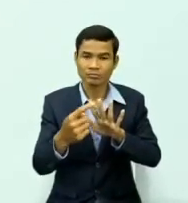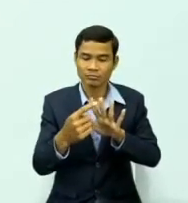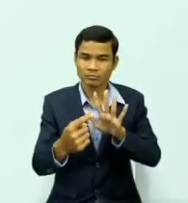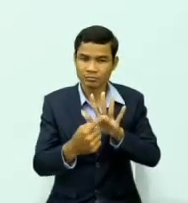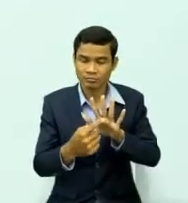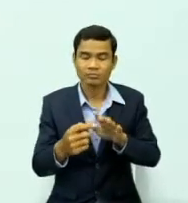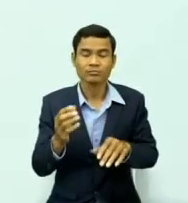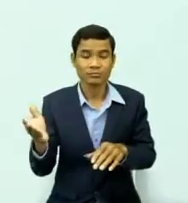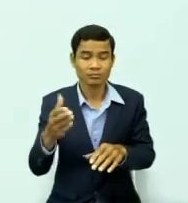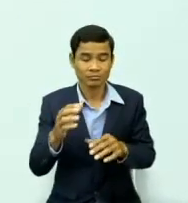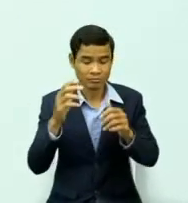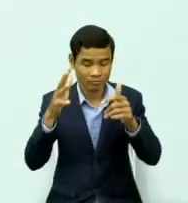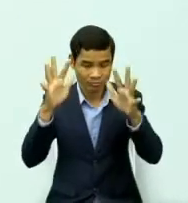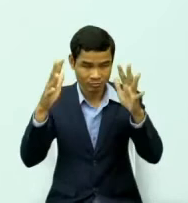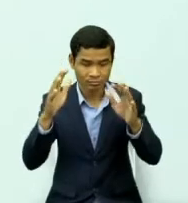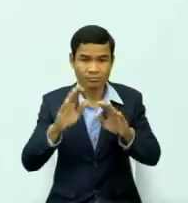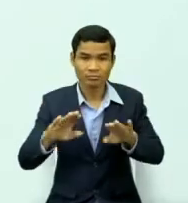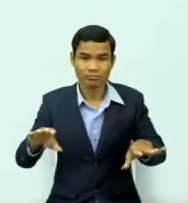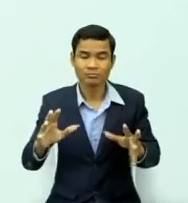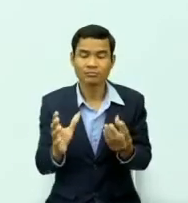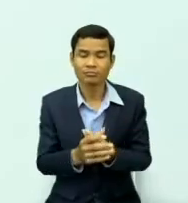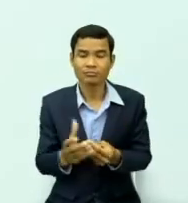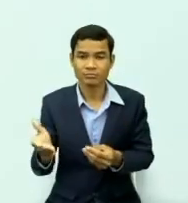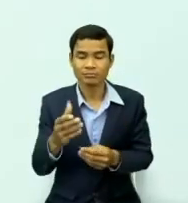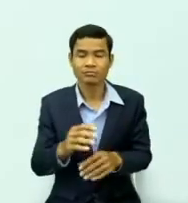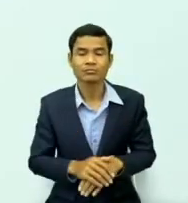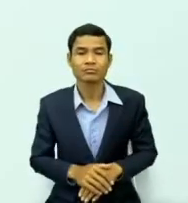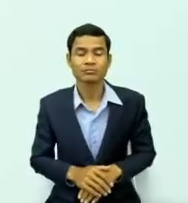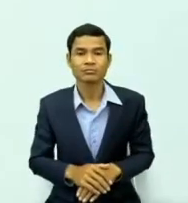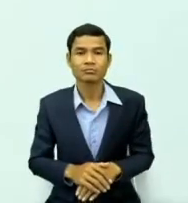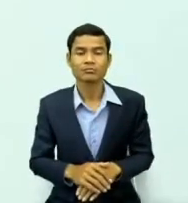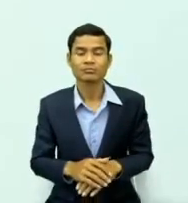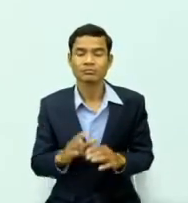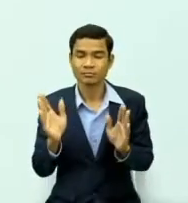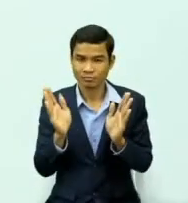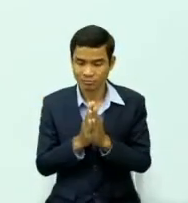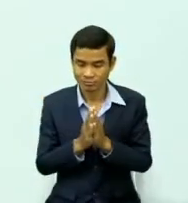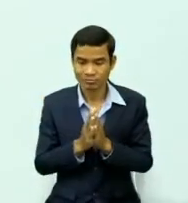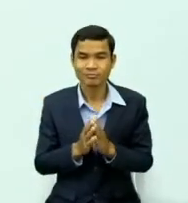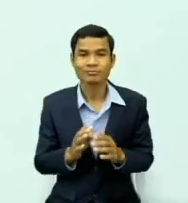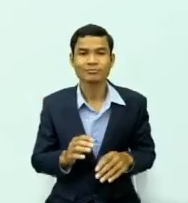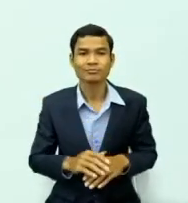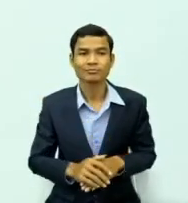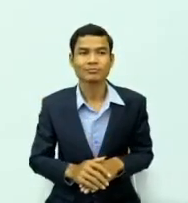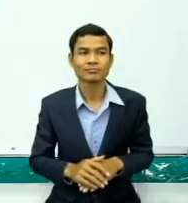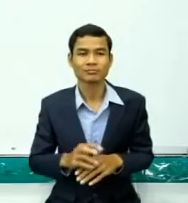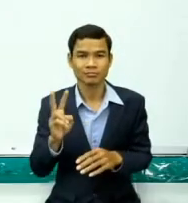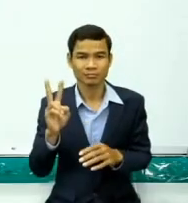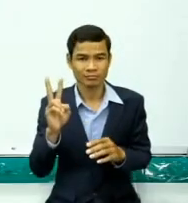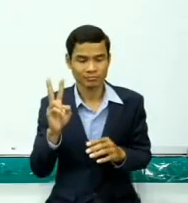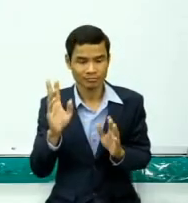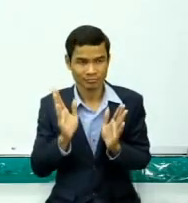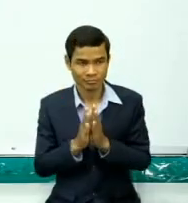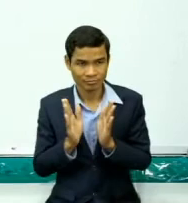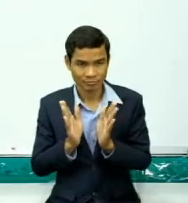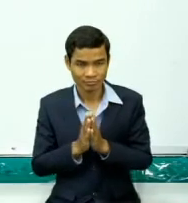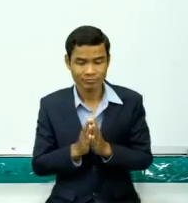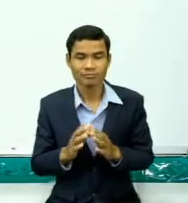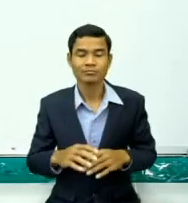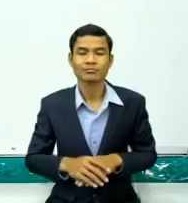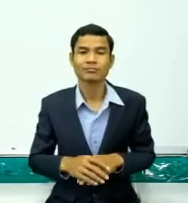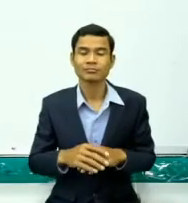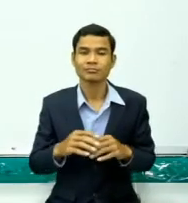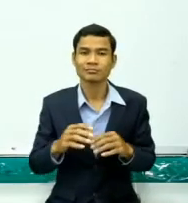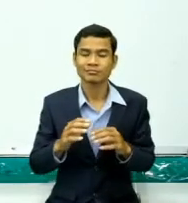men chà ai lên ní con tình ở khả ní chà con tẹo đáy mũi chà tẹo đáy bị